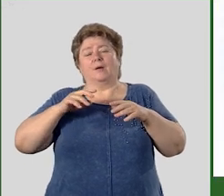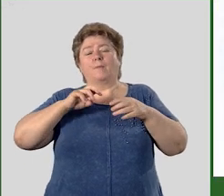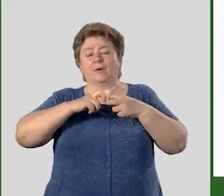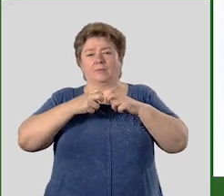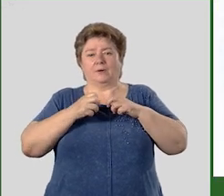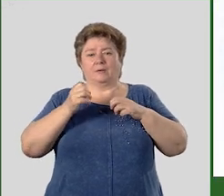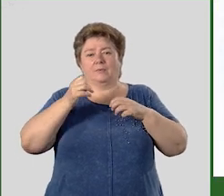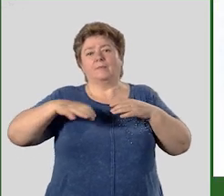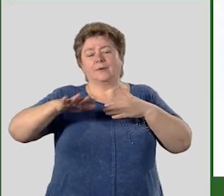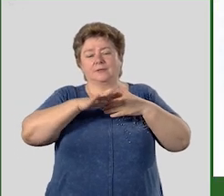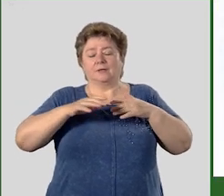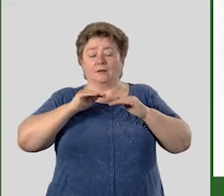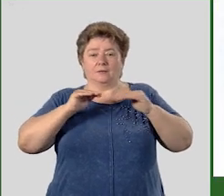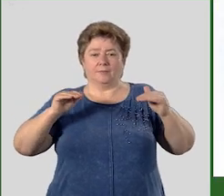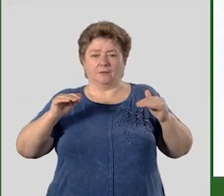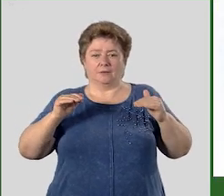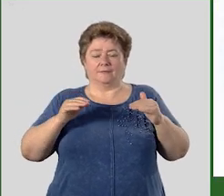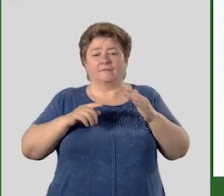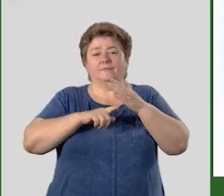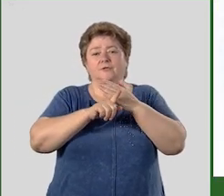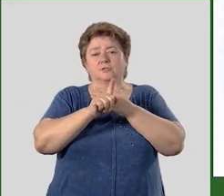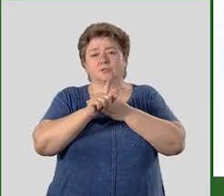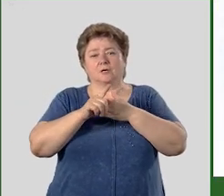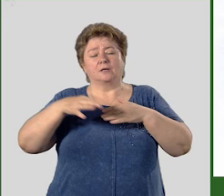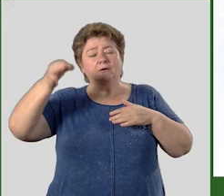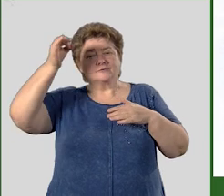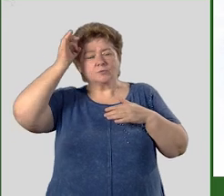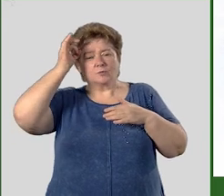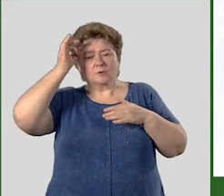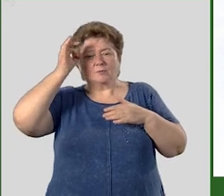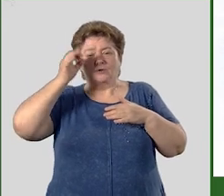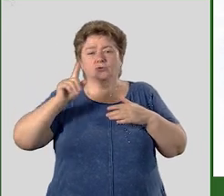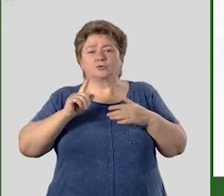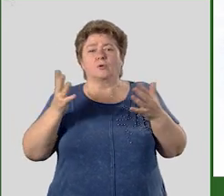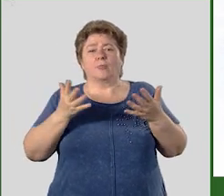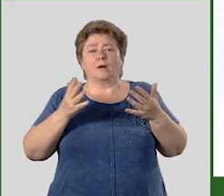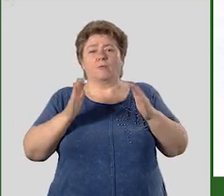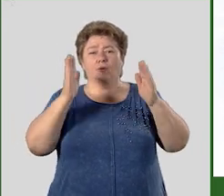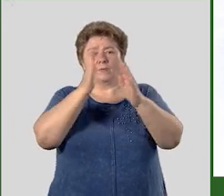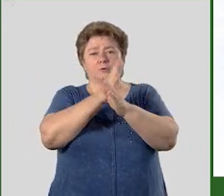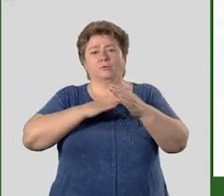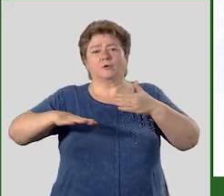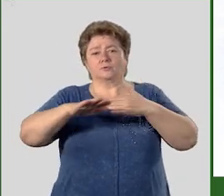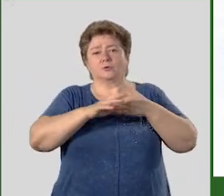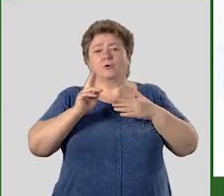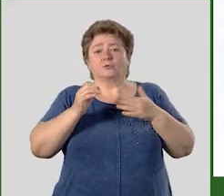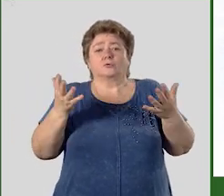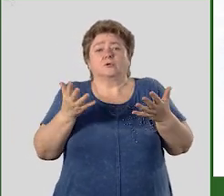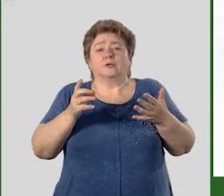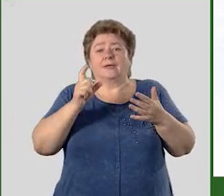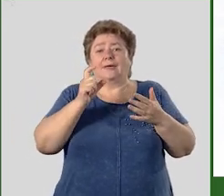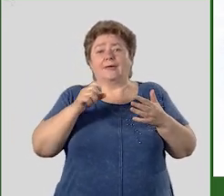материка. Ребята, вначале давайте с вами вспомним, что такое природная зона и кто